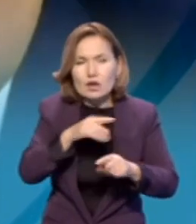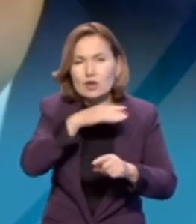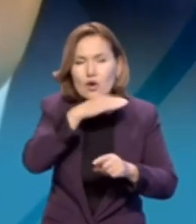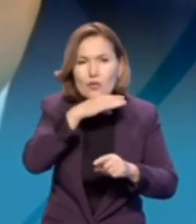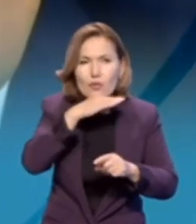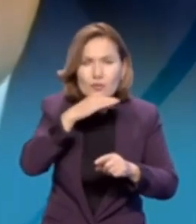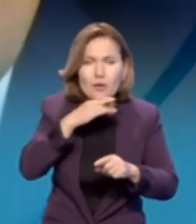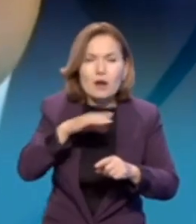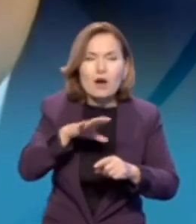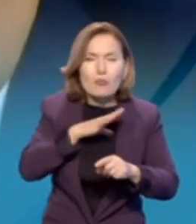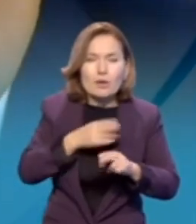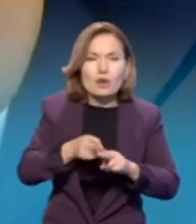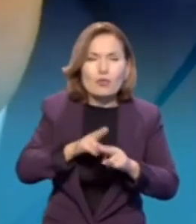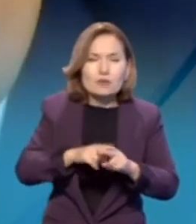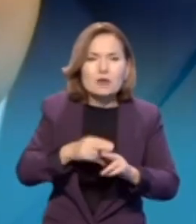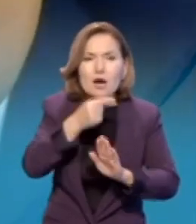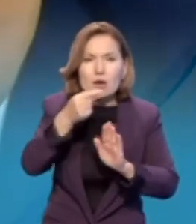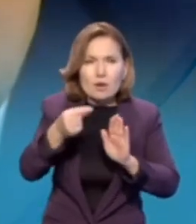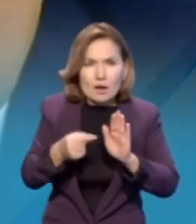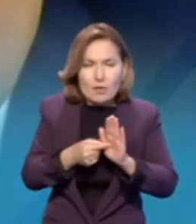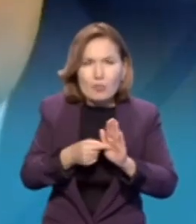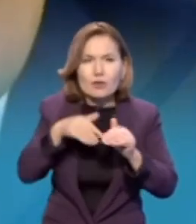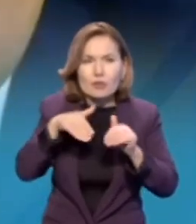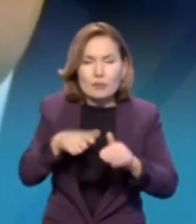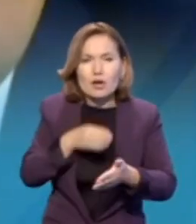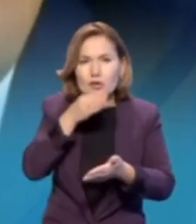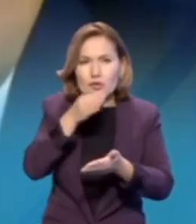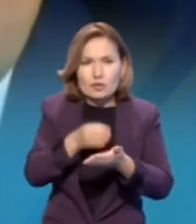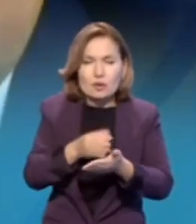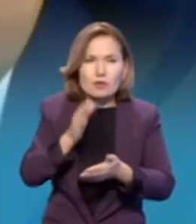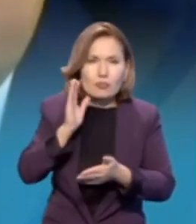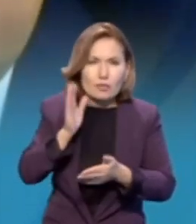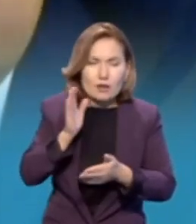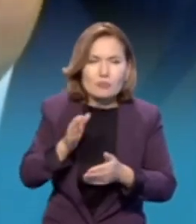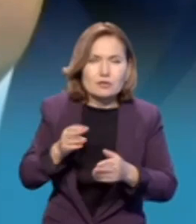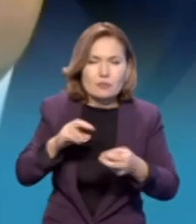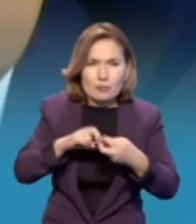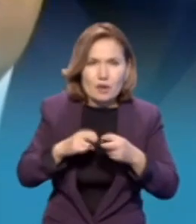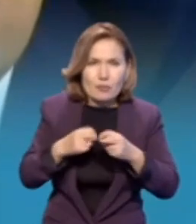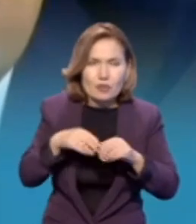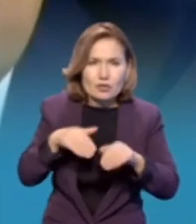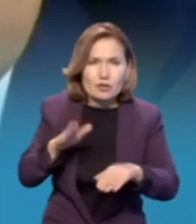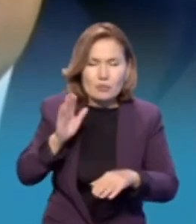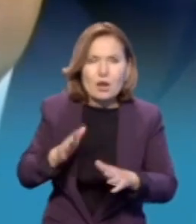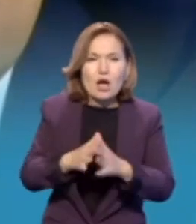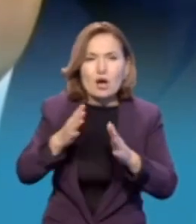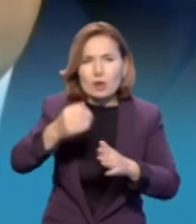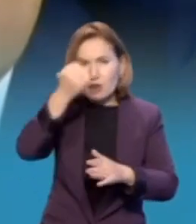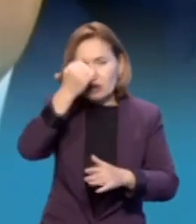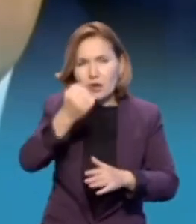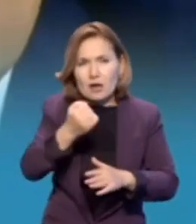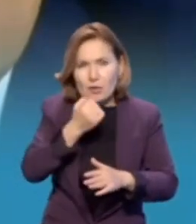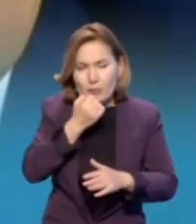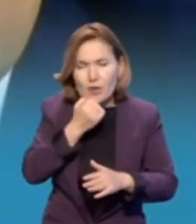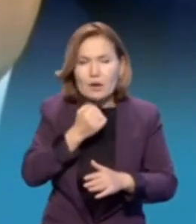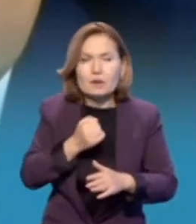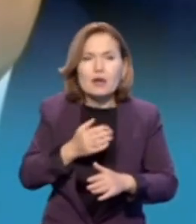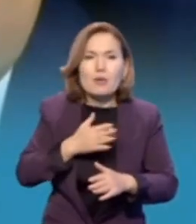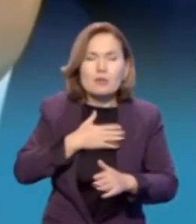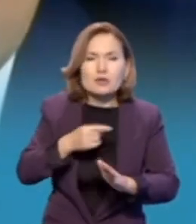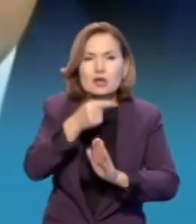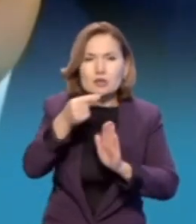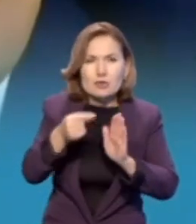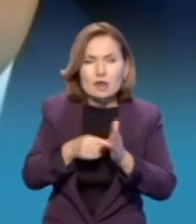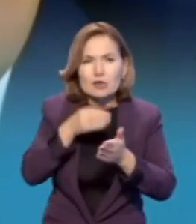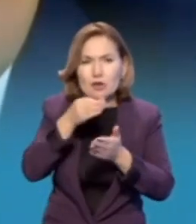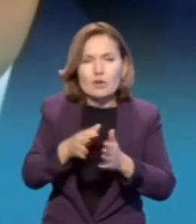шешілуі мүмкін. Сондықтан мен айтқан осы үш жолыменен осы мәселені шешуге болады. Бейбут Мырза, көптен көп рахмет, уақыт тауып сұрақтарымызға жауап